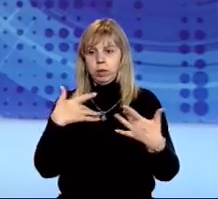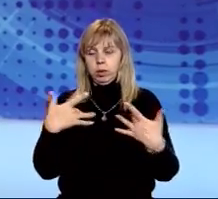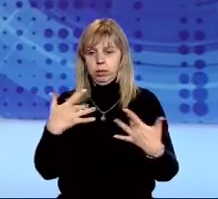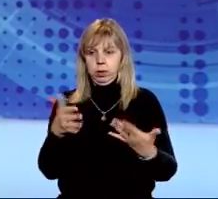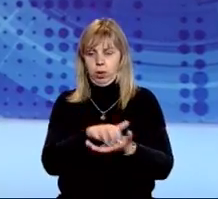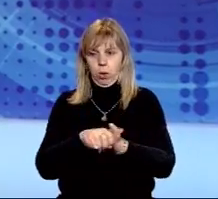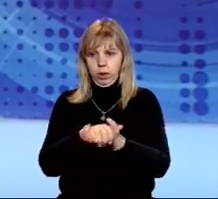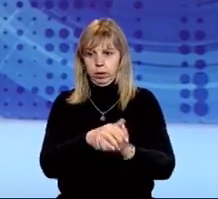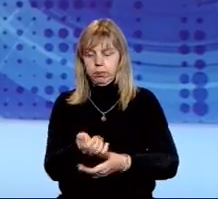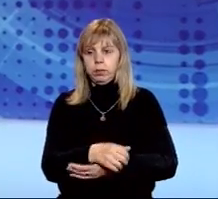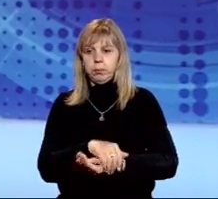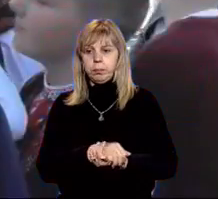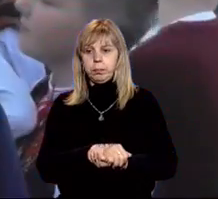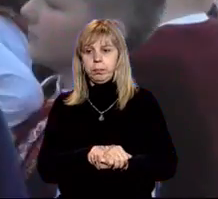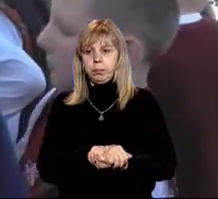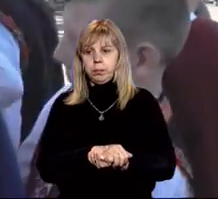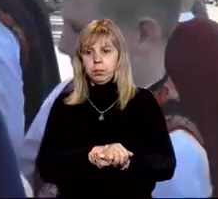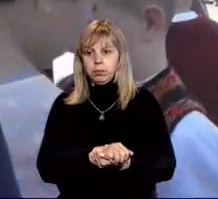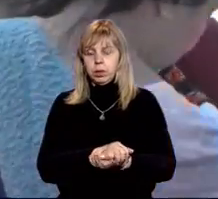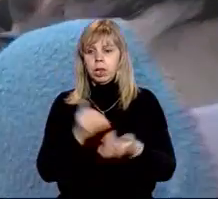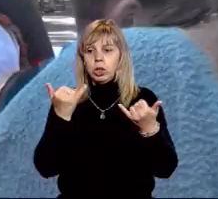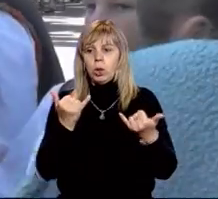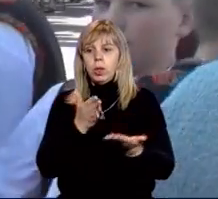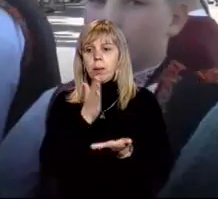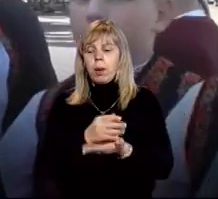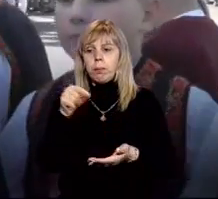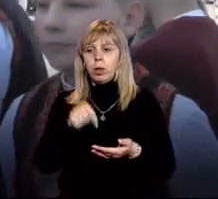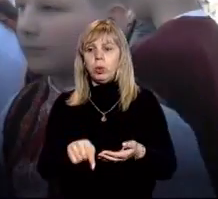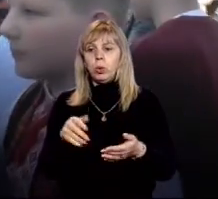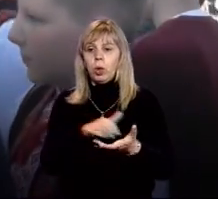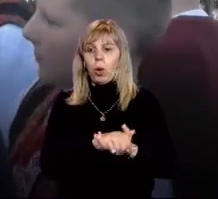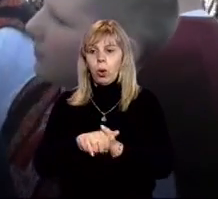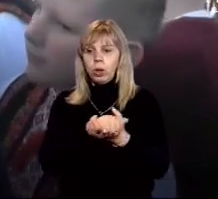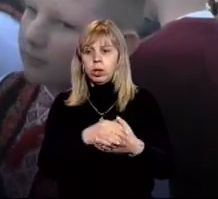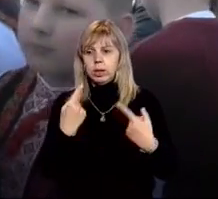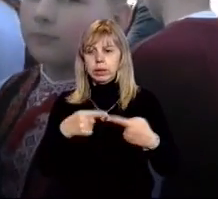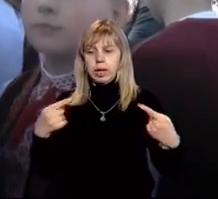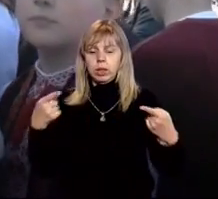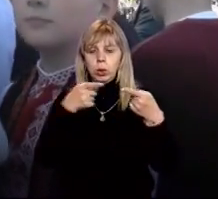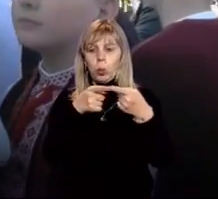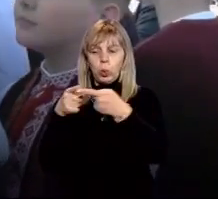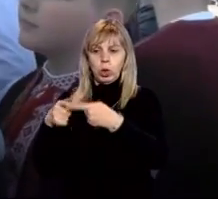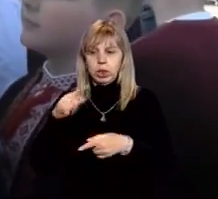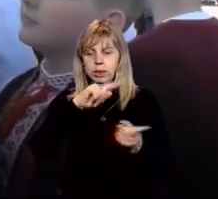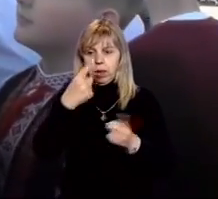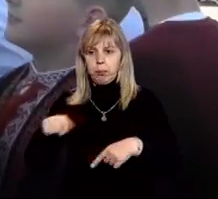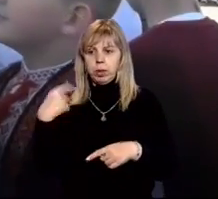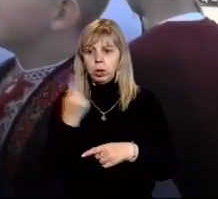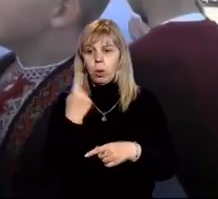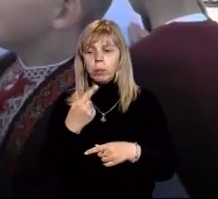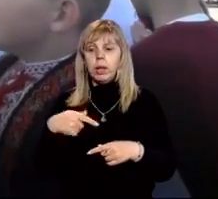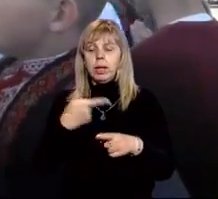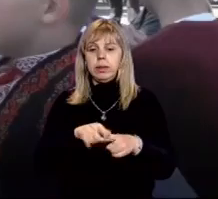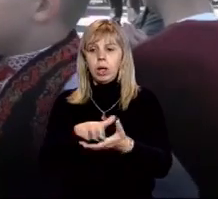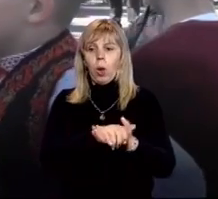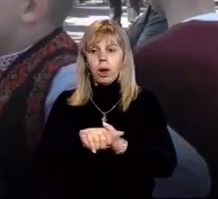фольклорні колективи. Сьогодні маємо тут колективи практично з усіх куточків Закарпатської області. Ті